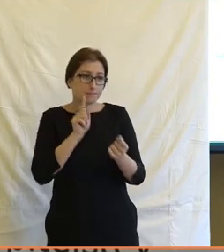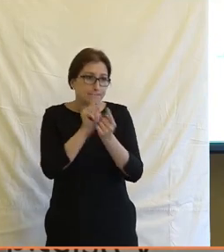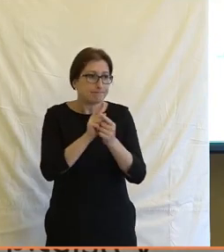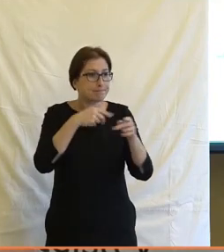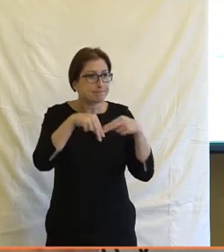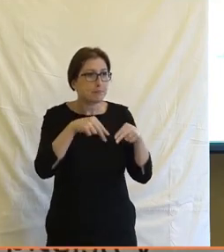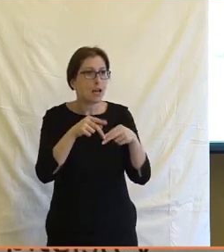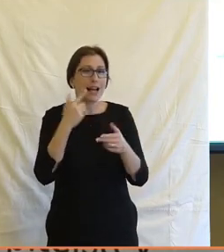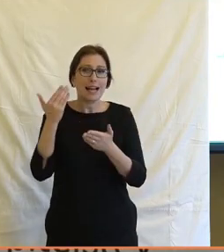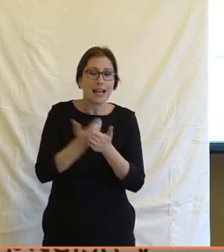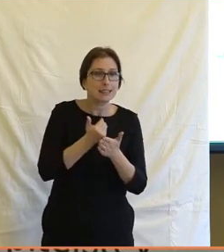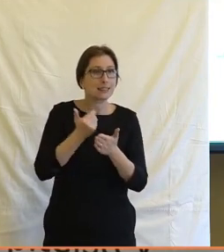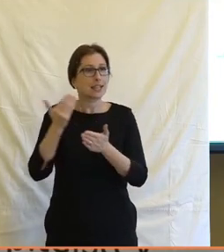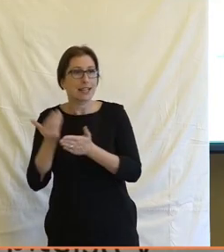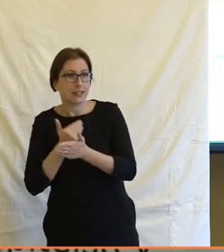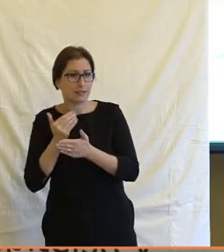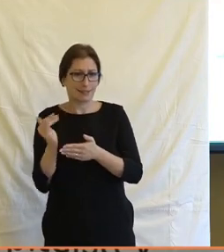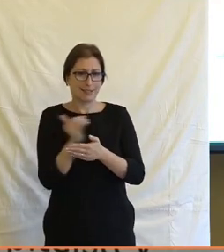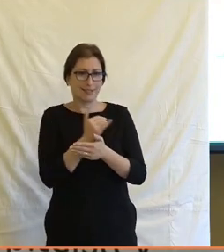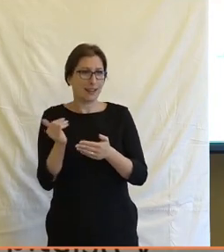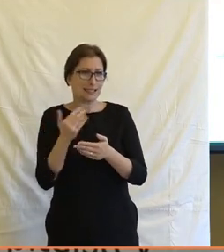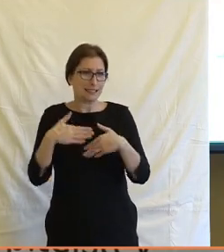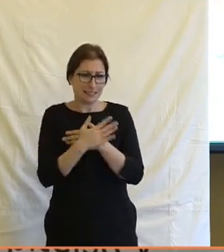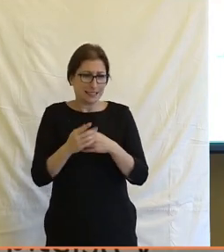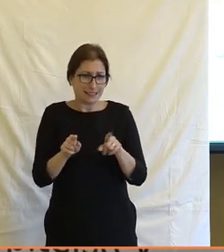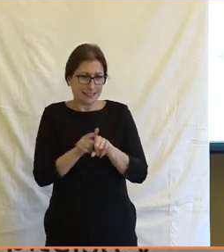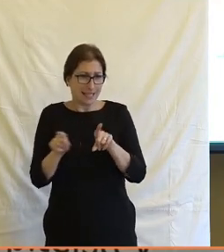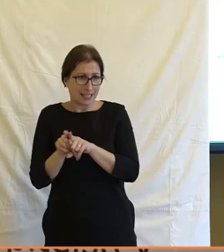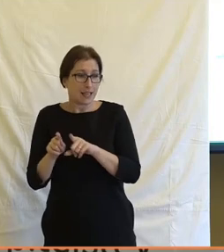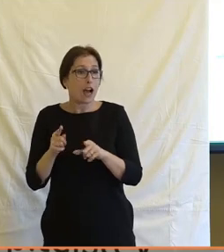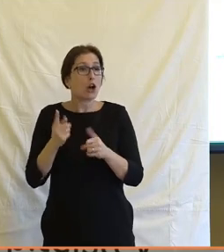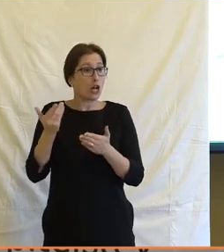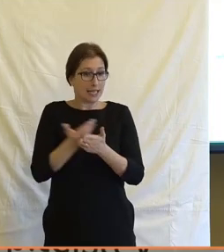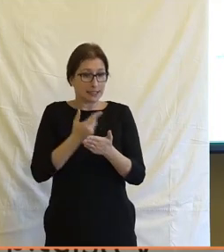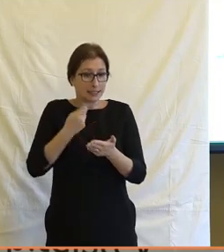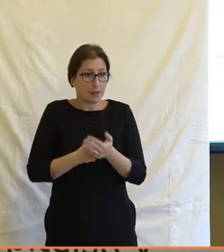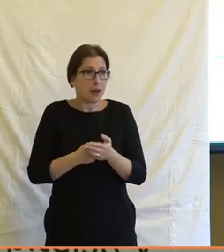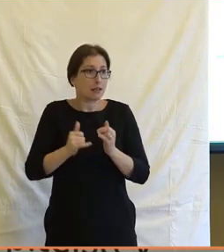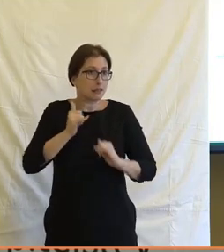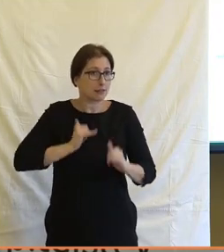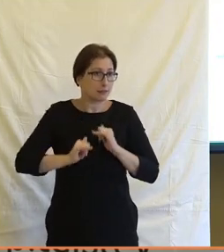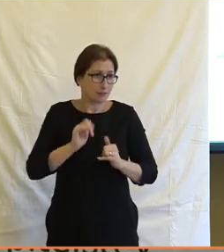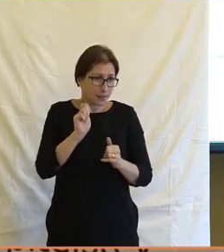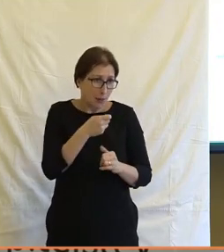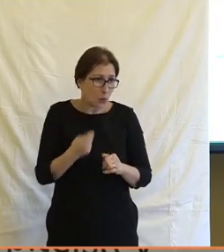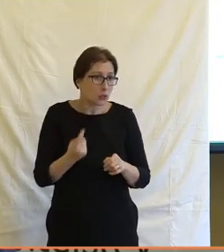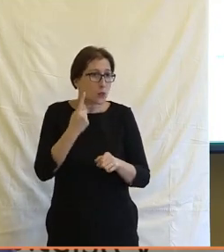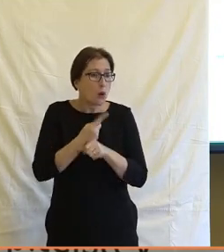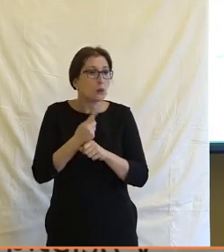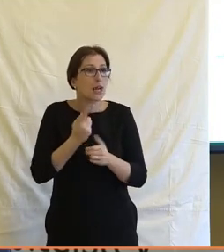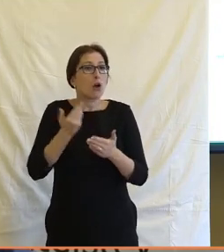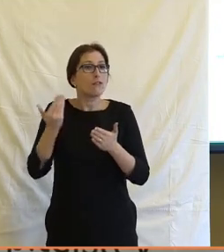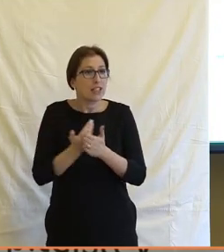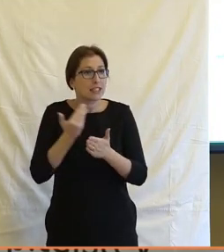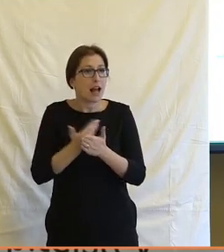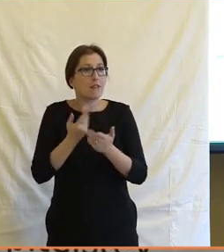že slovo nezisk a zisk, někdo řekne nezisk, tak je to skoro jak sprosté slovo. Nezisk neznamená to, že má člověk třít bídu z nouzí, jak já říkám, ale je to o tom, abyste